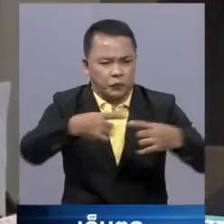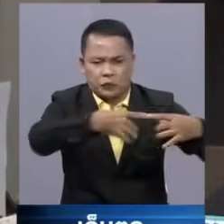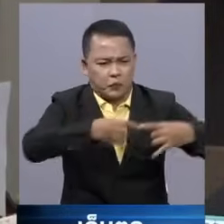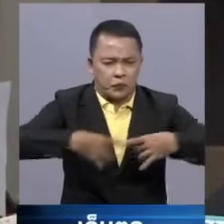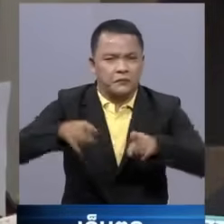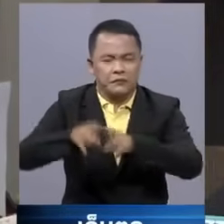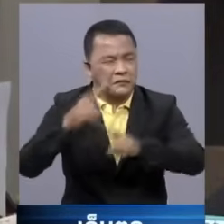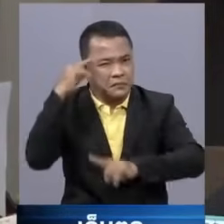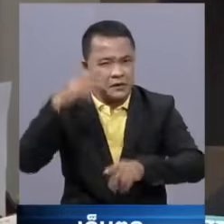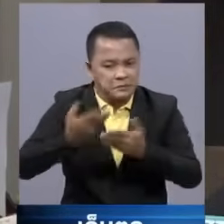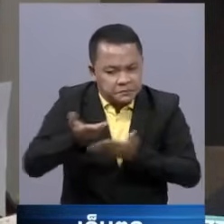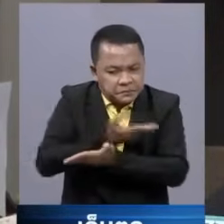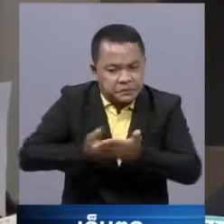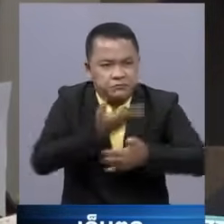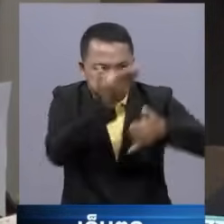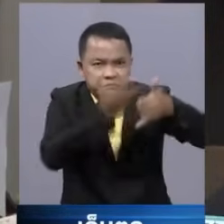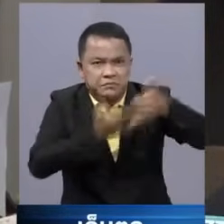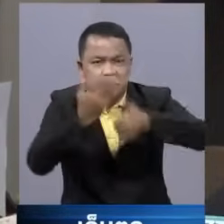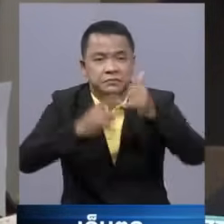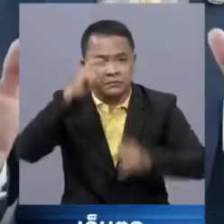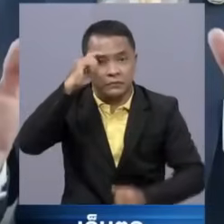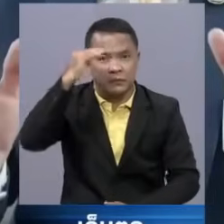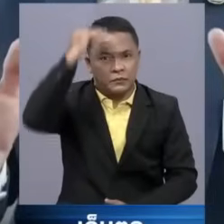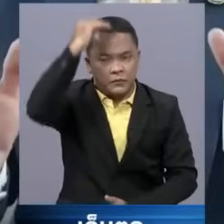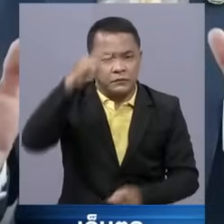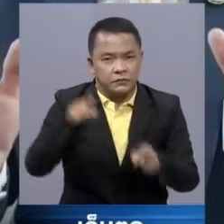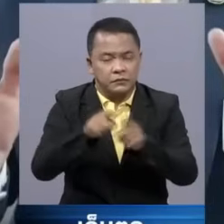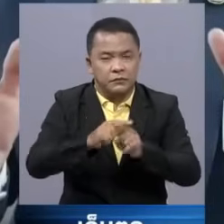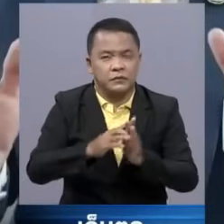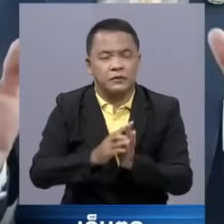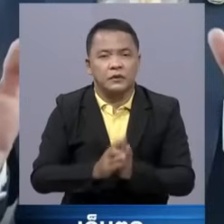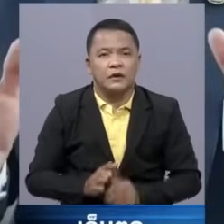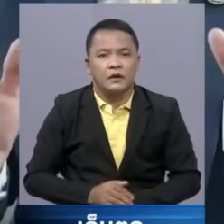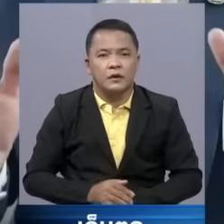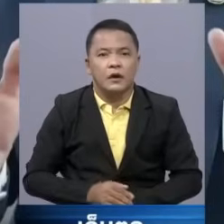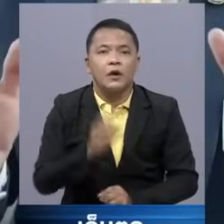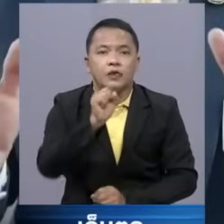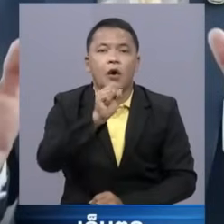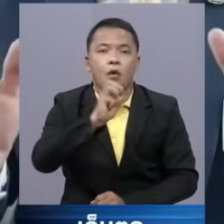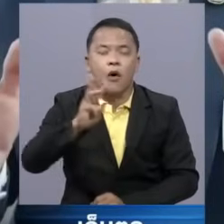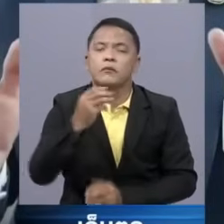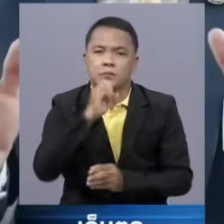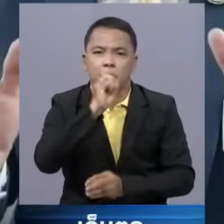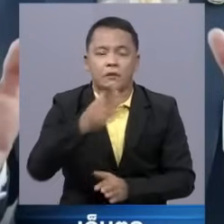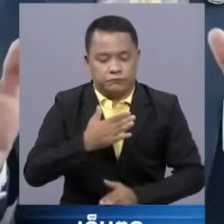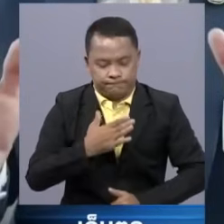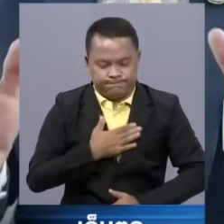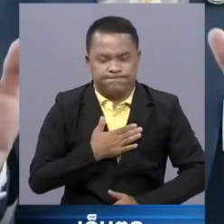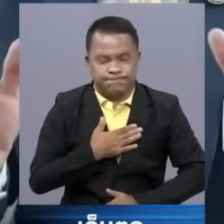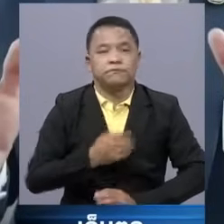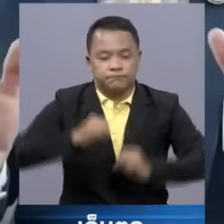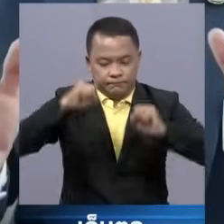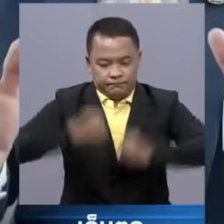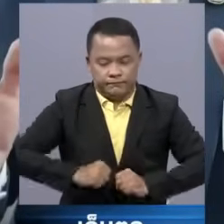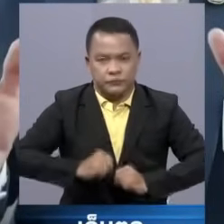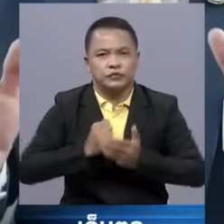นะต้องอาจจะต้องพิจารณาในเรื่องของคุณสมบัติของคุณเศรษฐาอยู่เหมือนกันคุณวันชัยสอนศิริครับบอกว่าตัวเองเนี่ยจะ